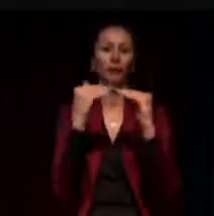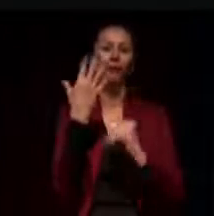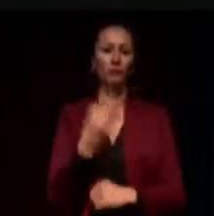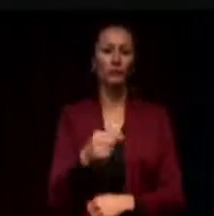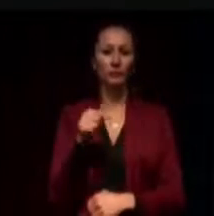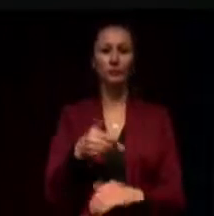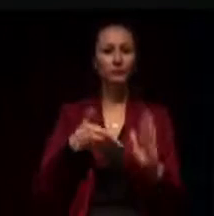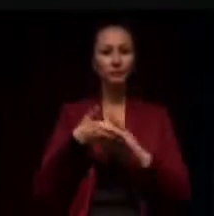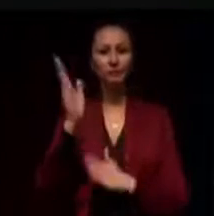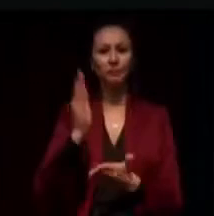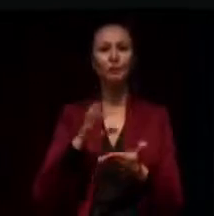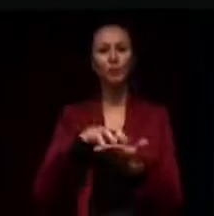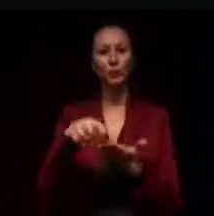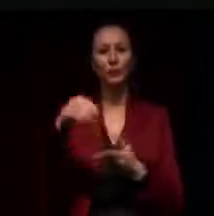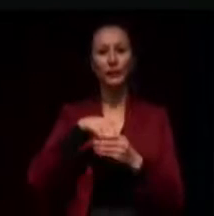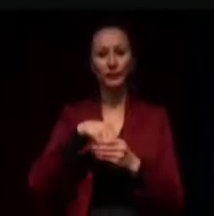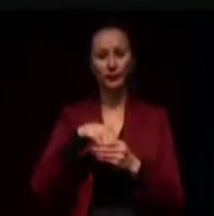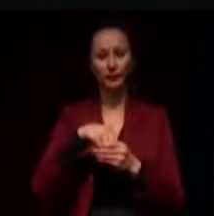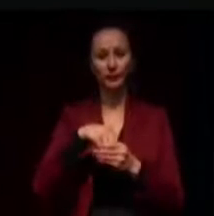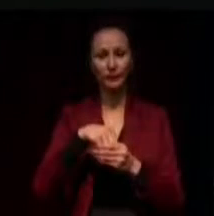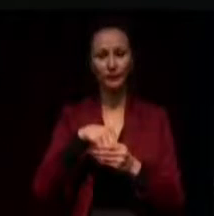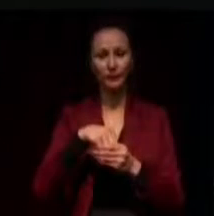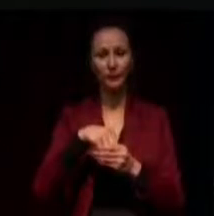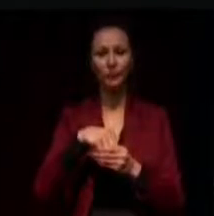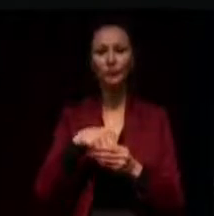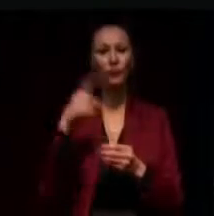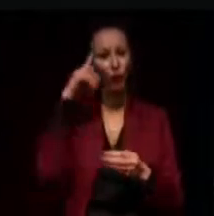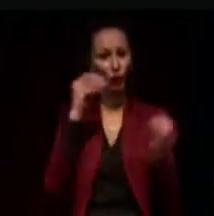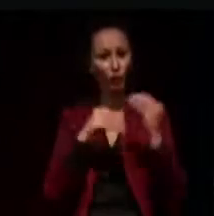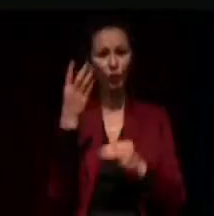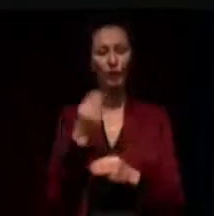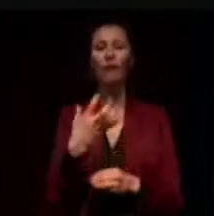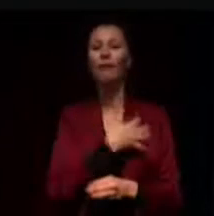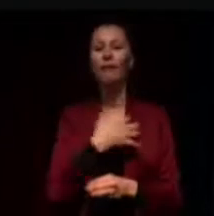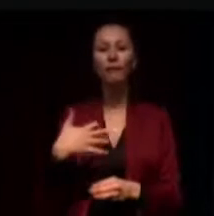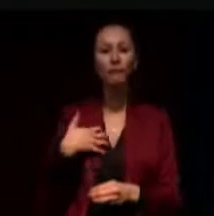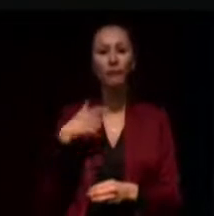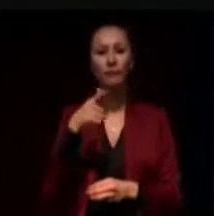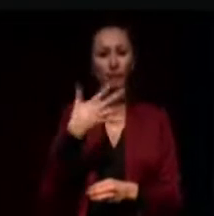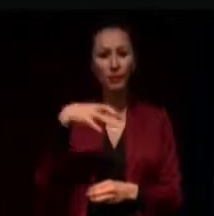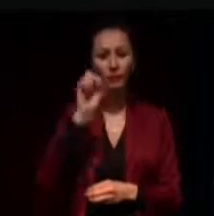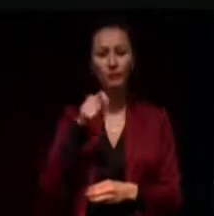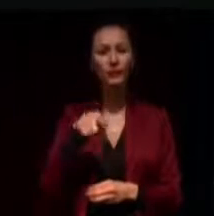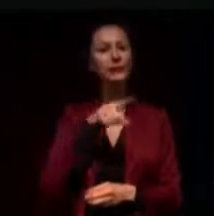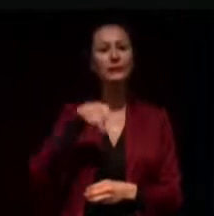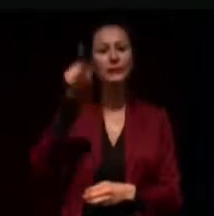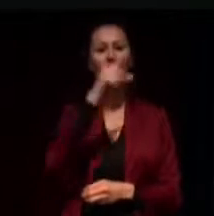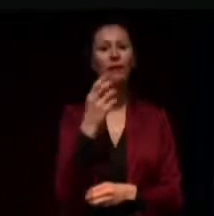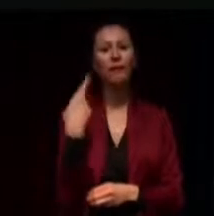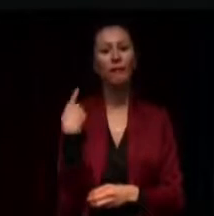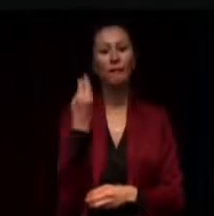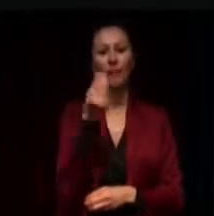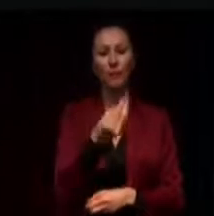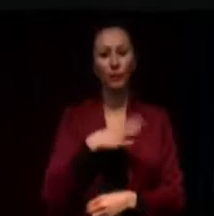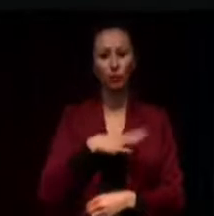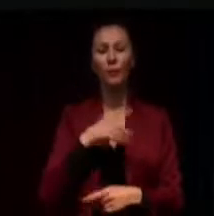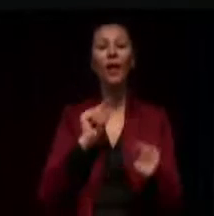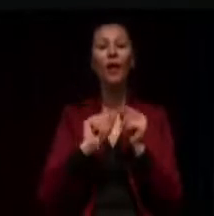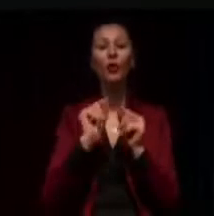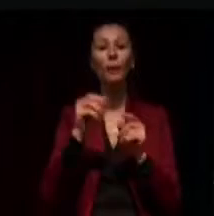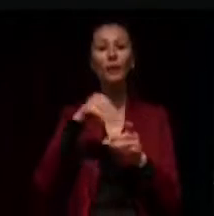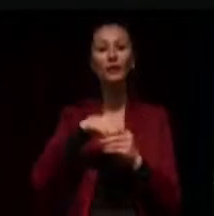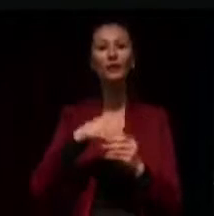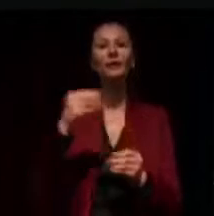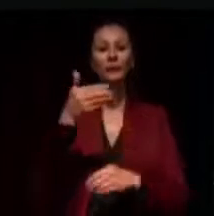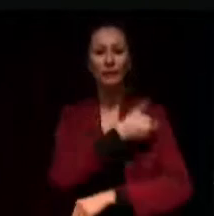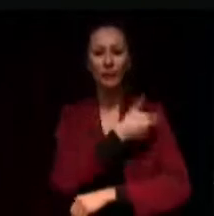sağlamıştır. Gider bütçesi sınıflandırılarak fonksiyonel olarak ana hatları ile sizlere rakam vermek istiyorum. Ekonomik